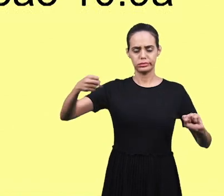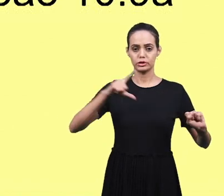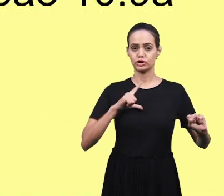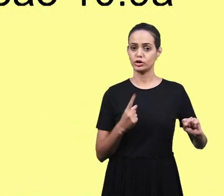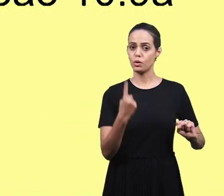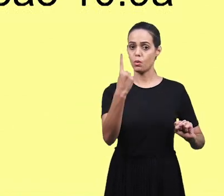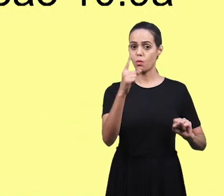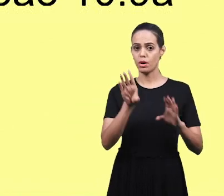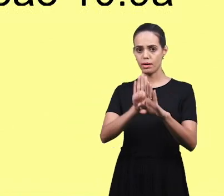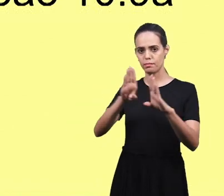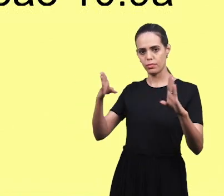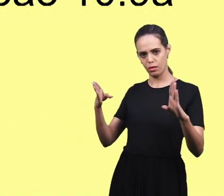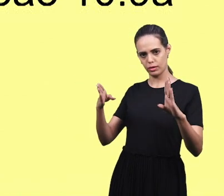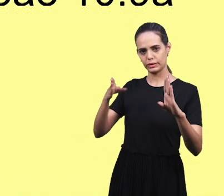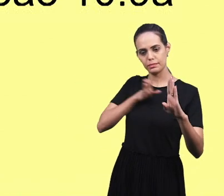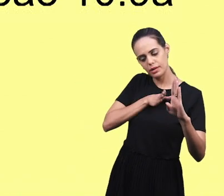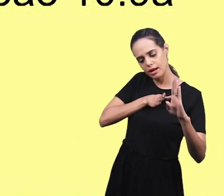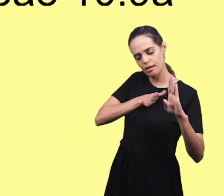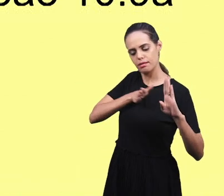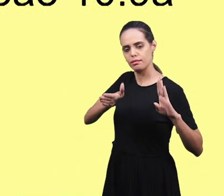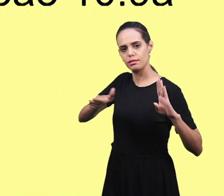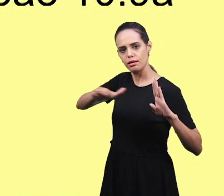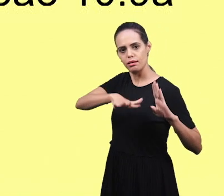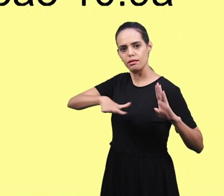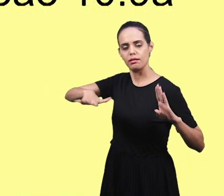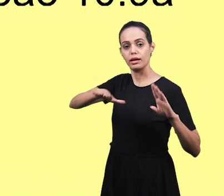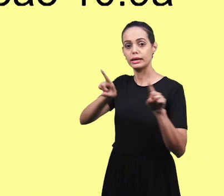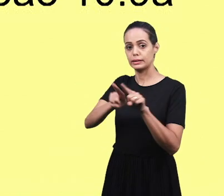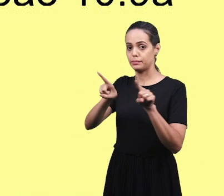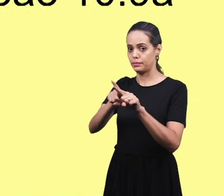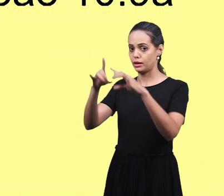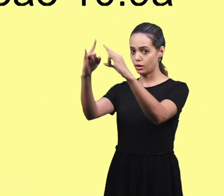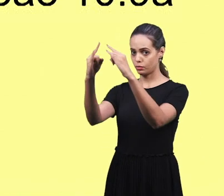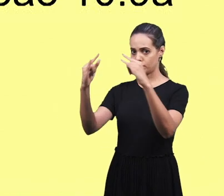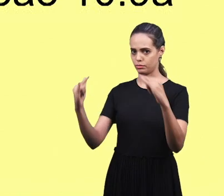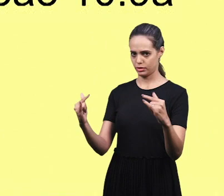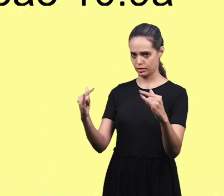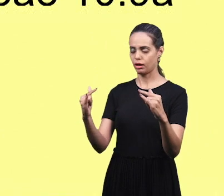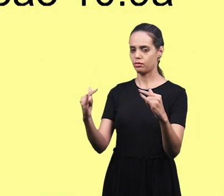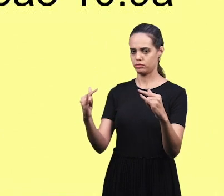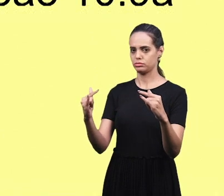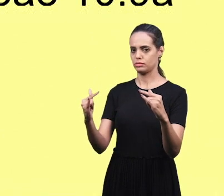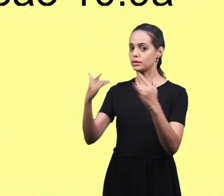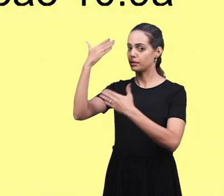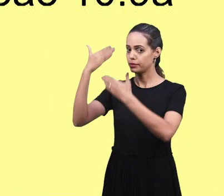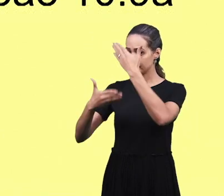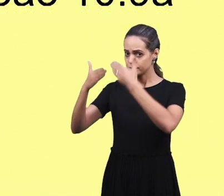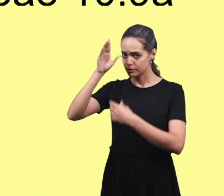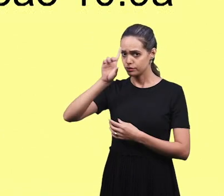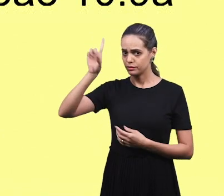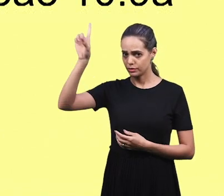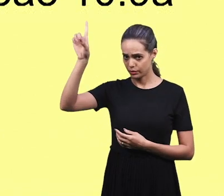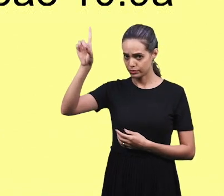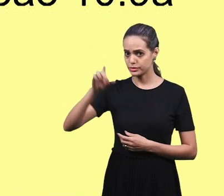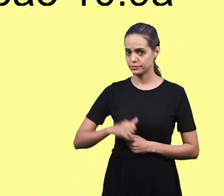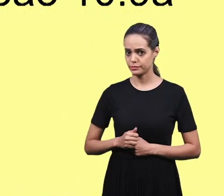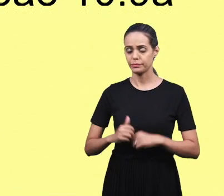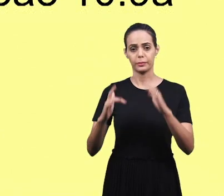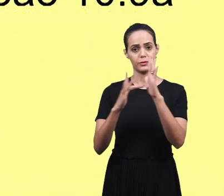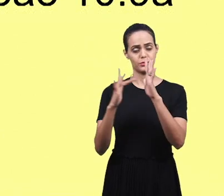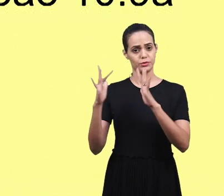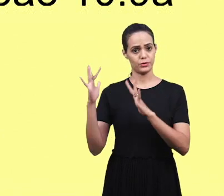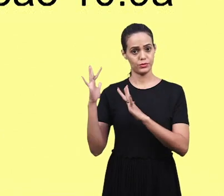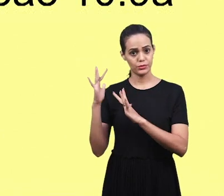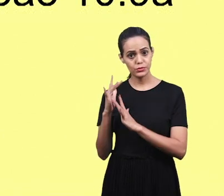Il y avait une seule porte d'entrée, d'accès au parvis, et au tabernacle se trouvait la présence de